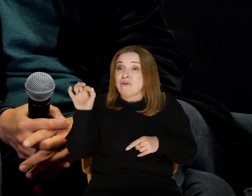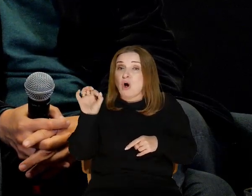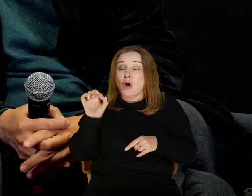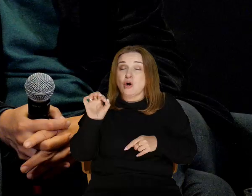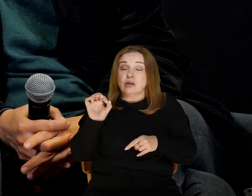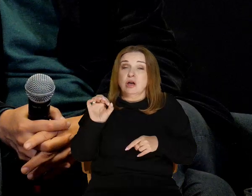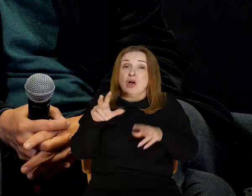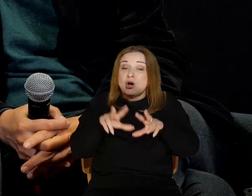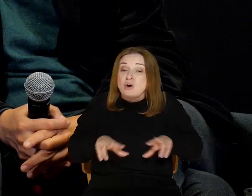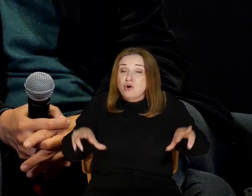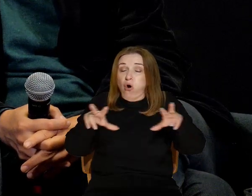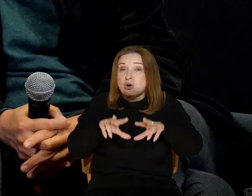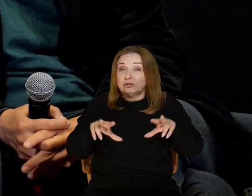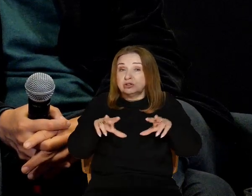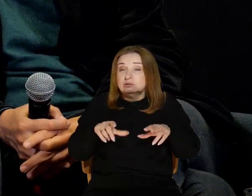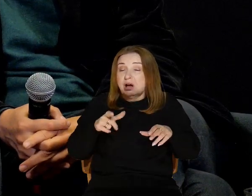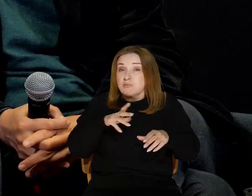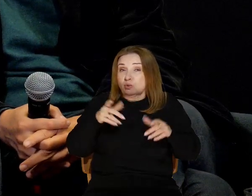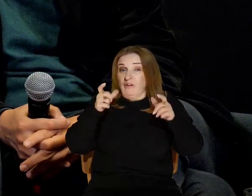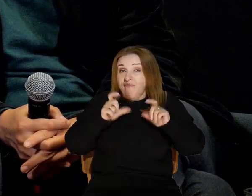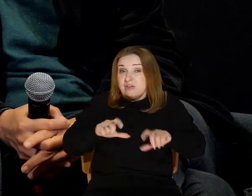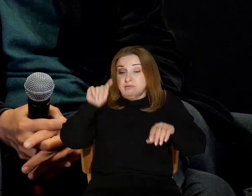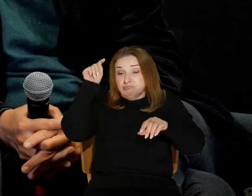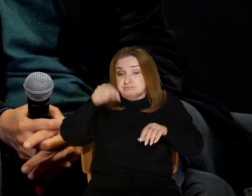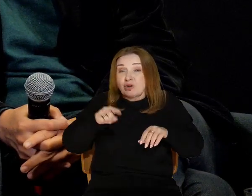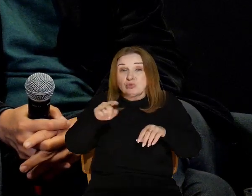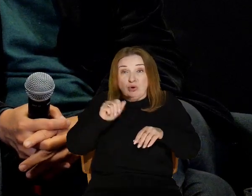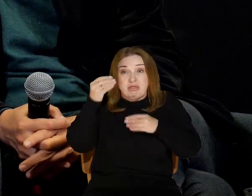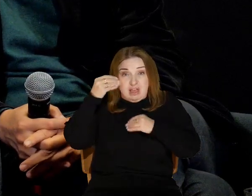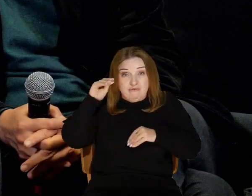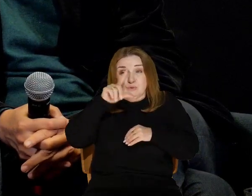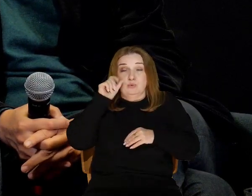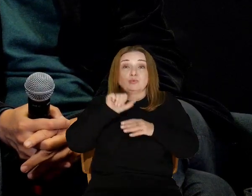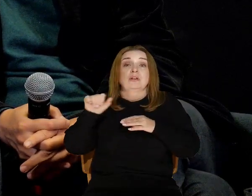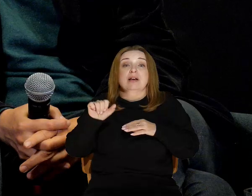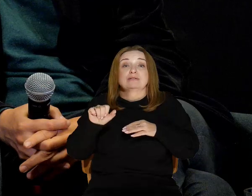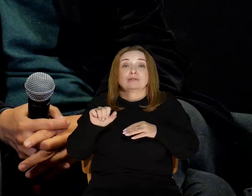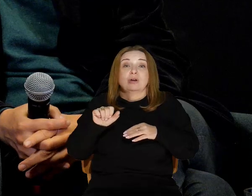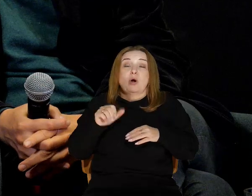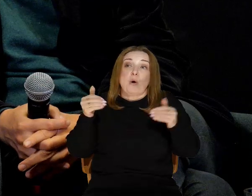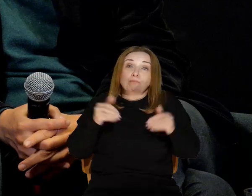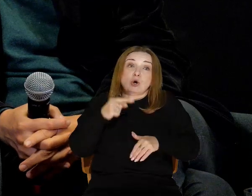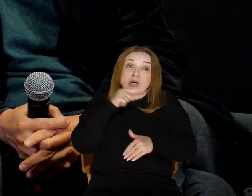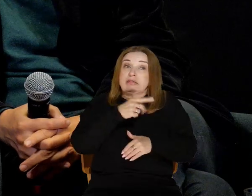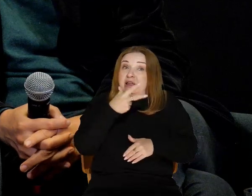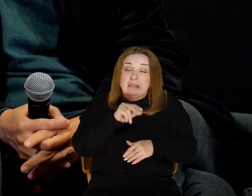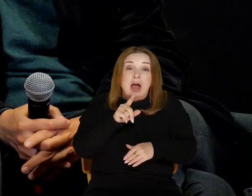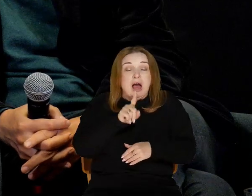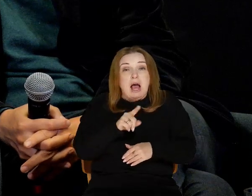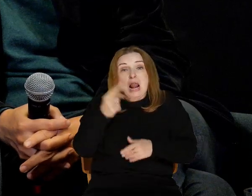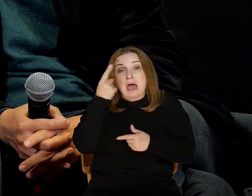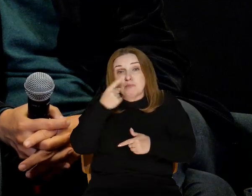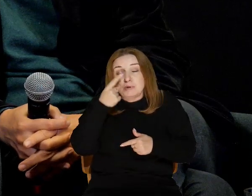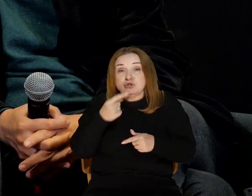właśnie chłopskie, które jednak charakteryzują no, zdecydowaną większość naszego narodu. Akurat może to nie jest w pana przypadku, ale